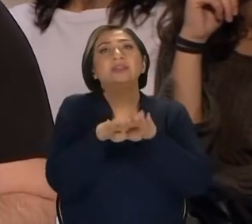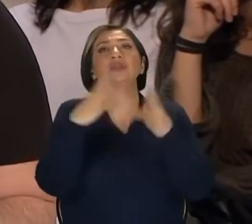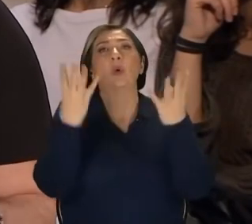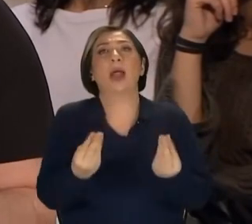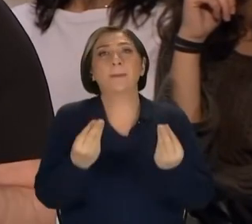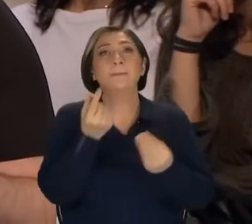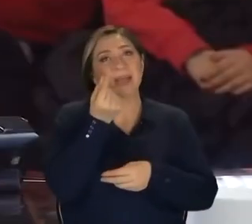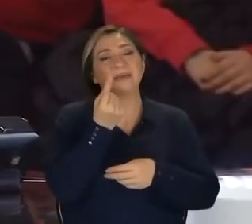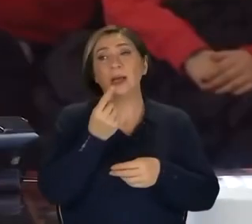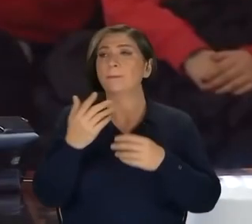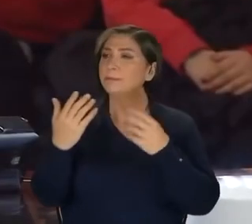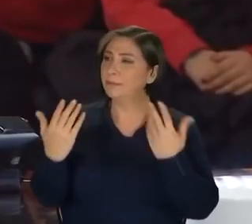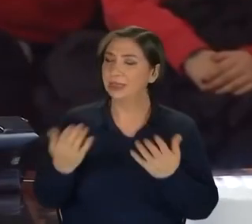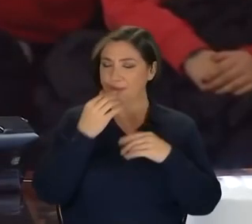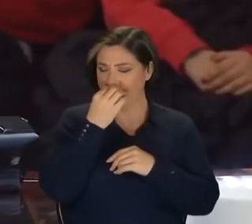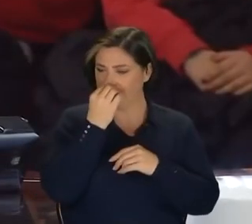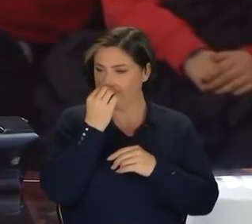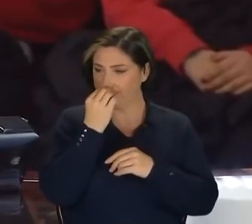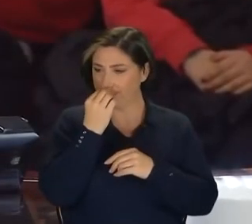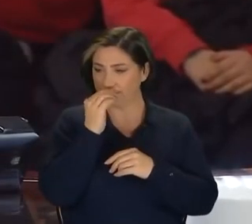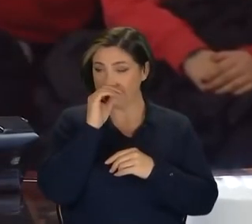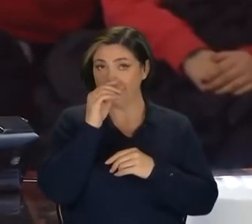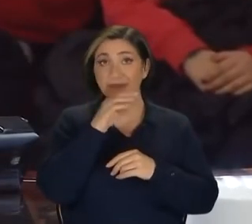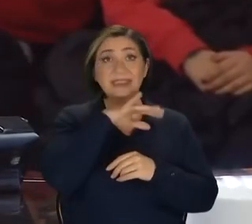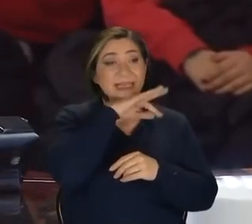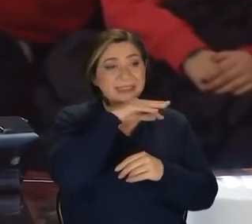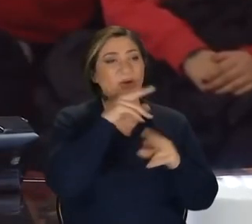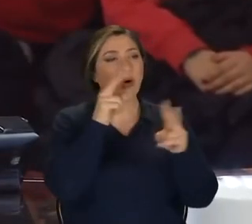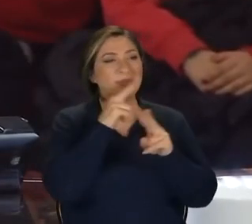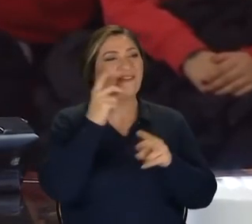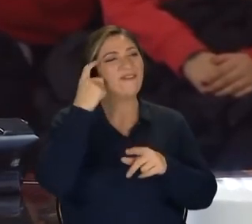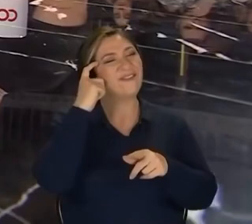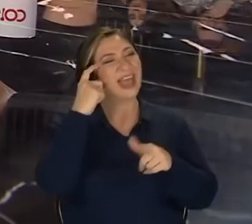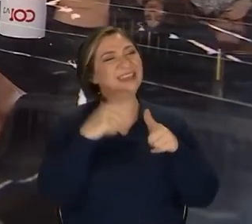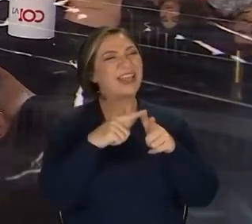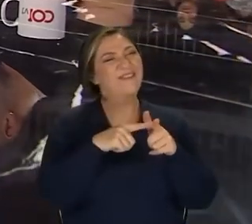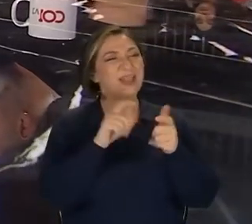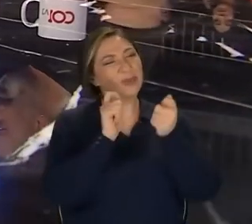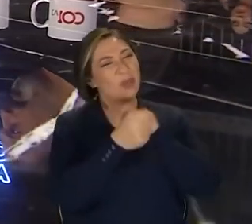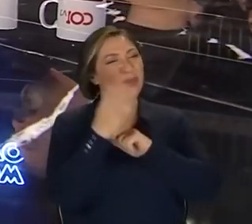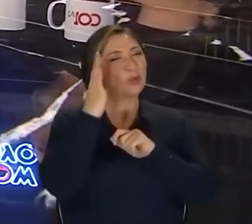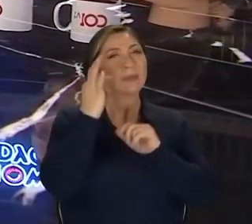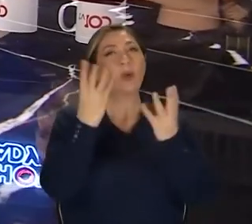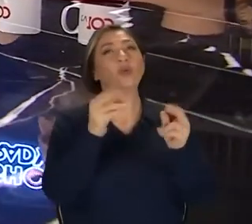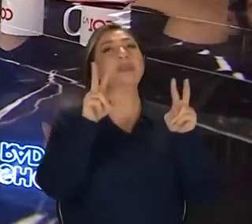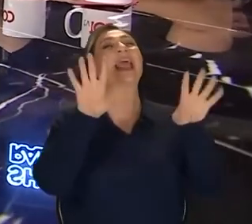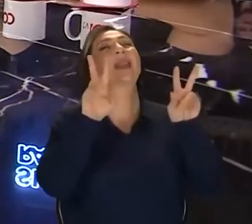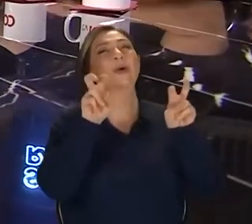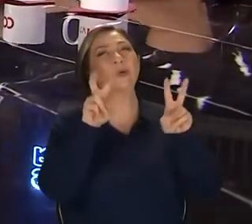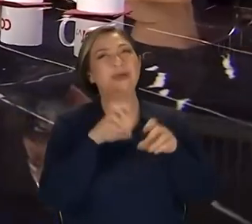biraz. Peki bir şey soracağım, bu... Yaşlı komedyen filozofa döndü falan değil yani konu. Biraz